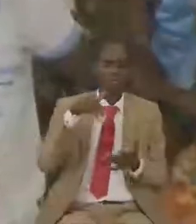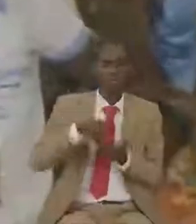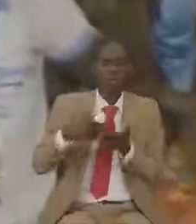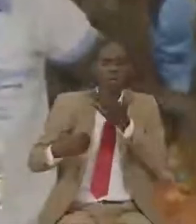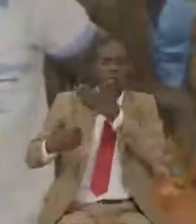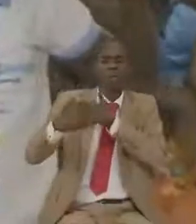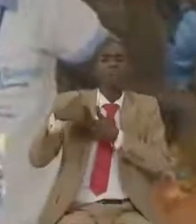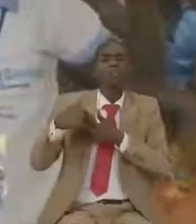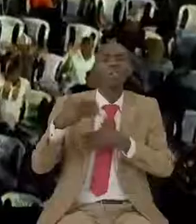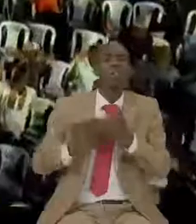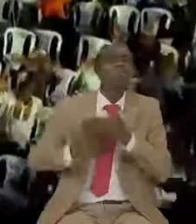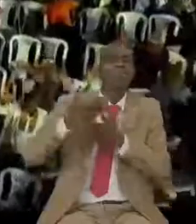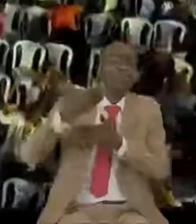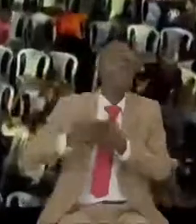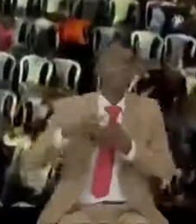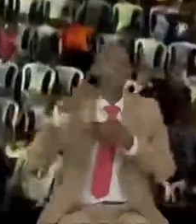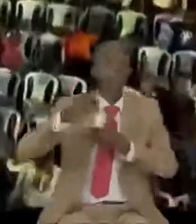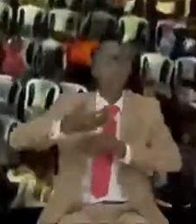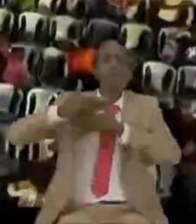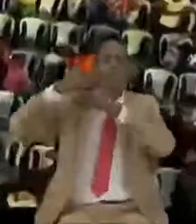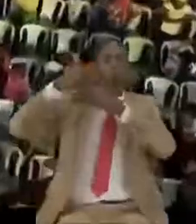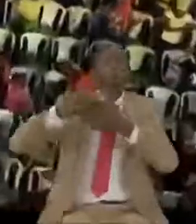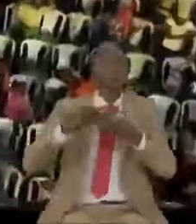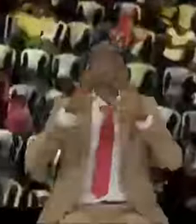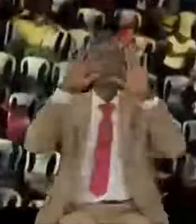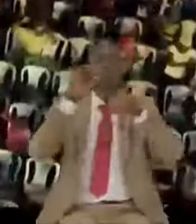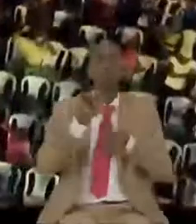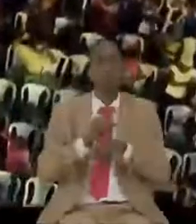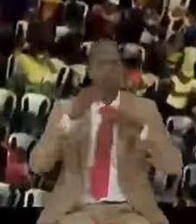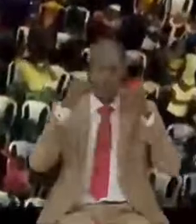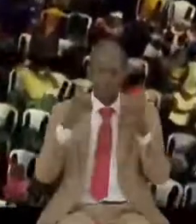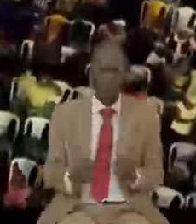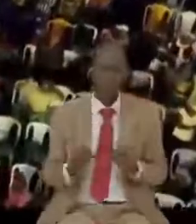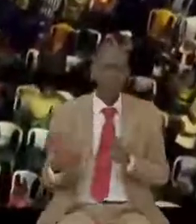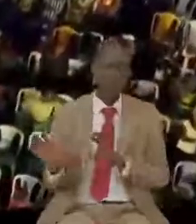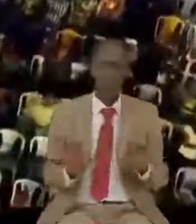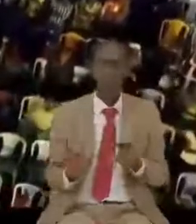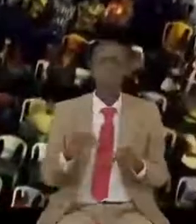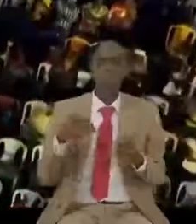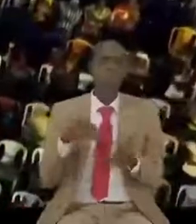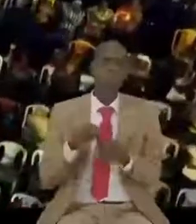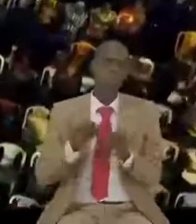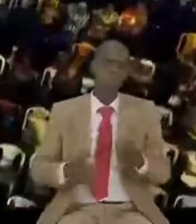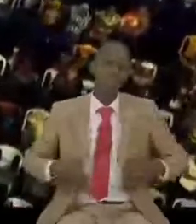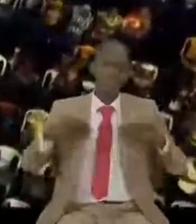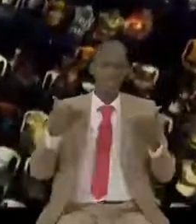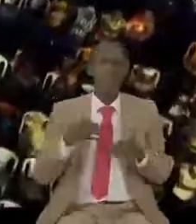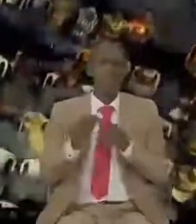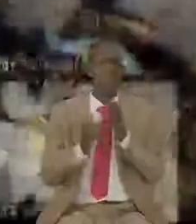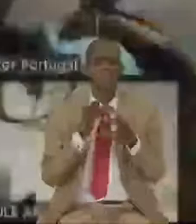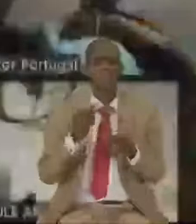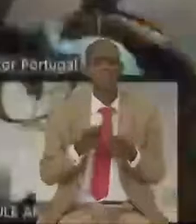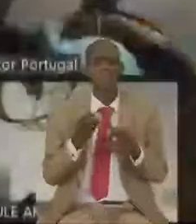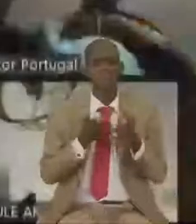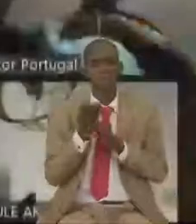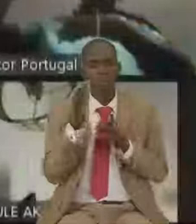site où le programme se tient et partout, je prie que la puissance de